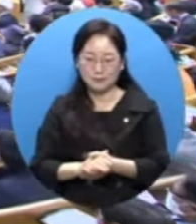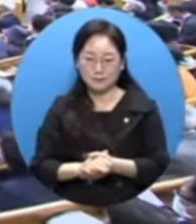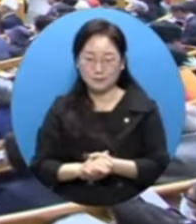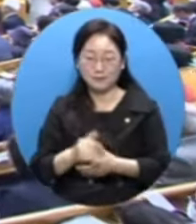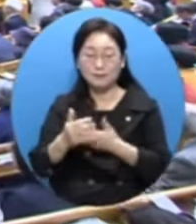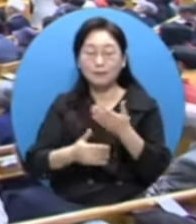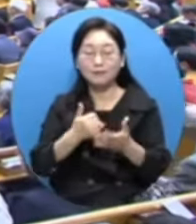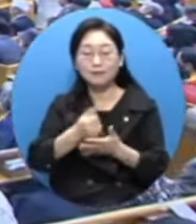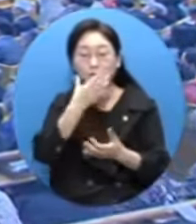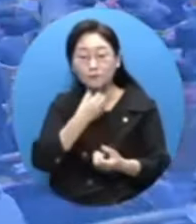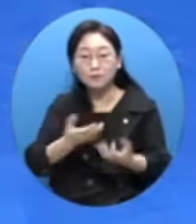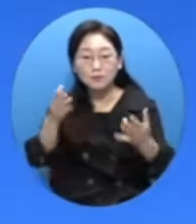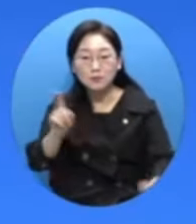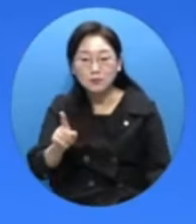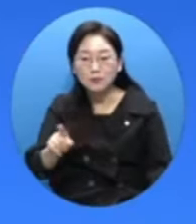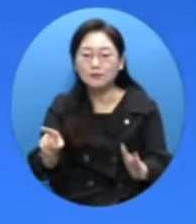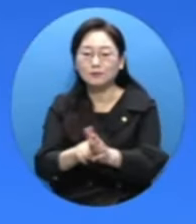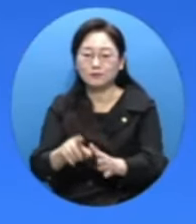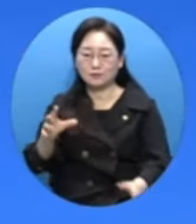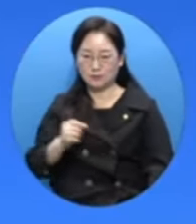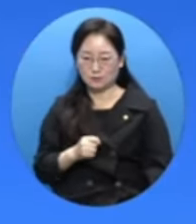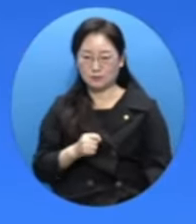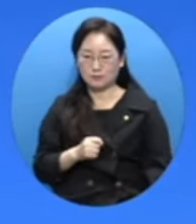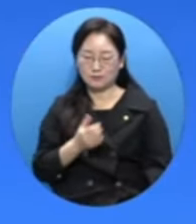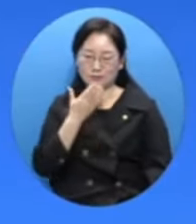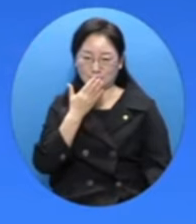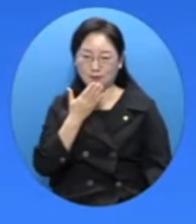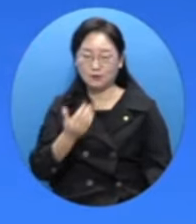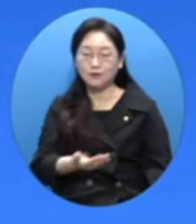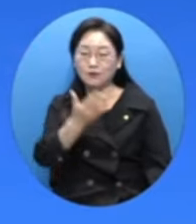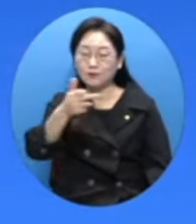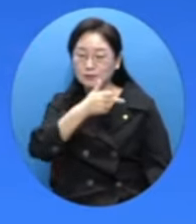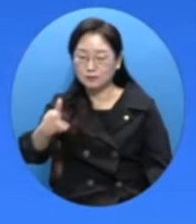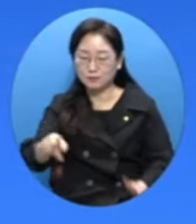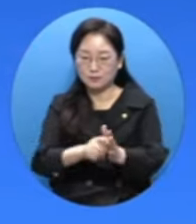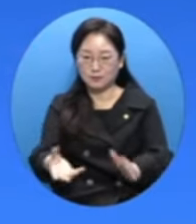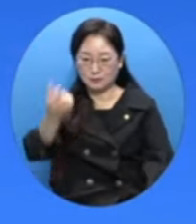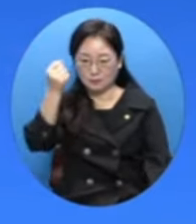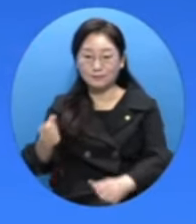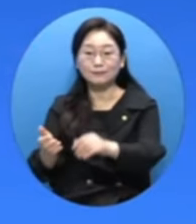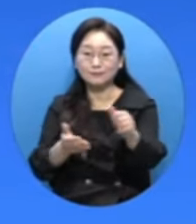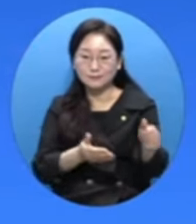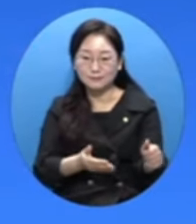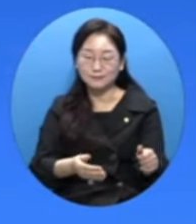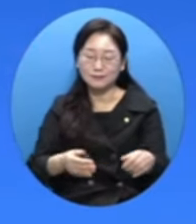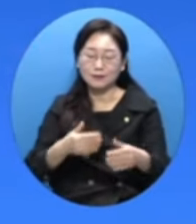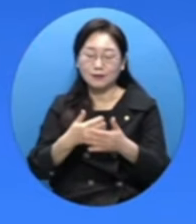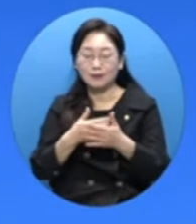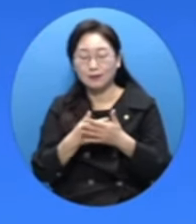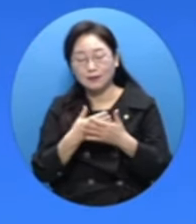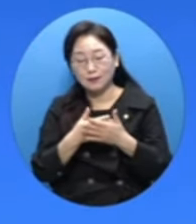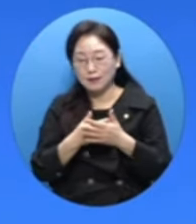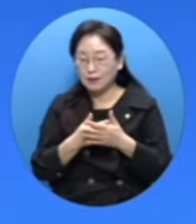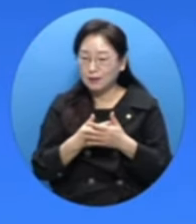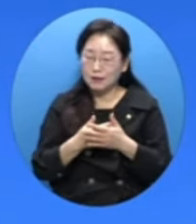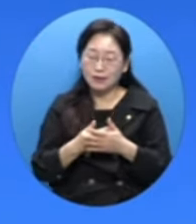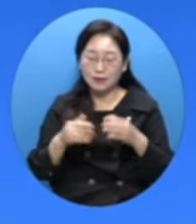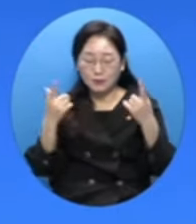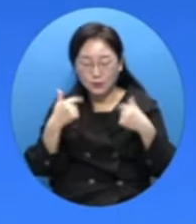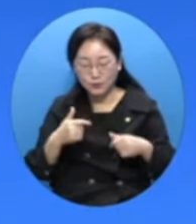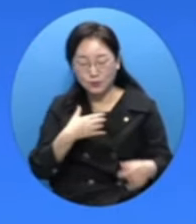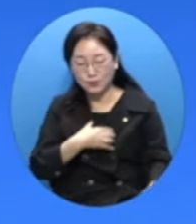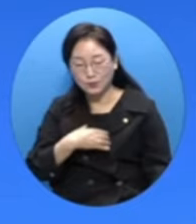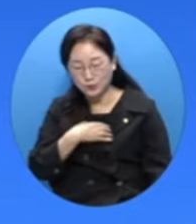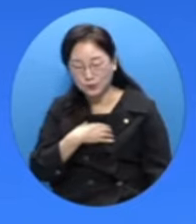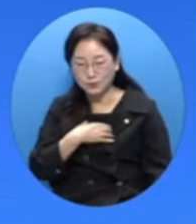하나님의 축복은 믿음으로 소유하는 것입니다. 여러분 큰 믿음의 사람이 되기를 바랍니다. 늘 불안하고 늘 염려하고